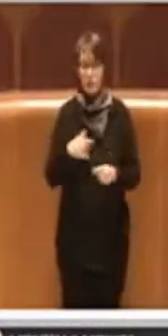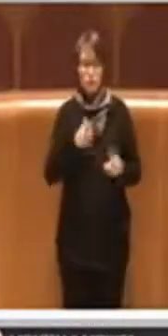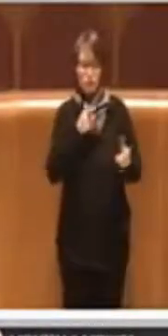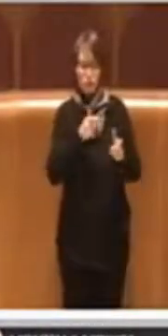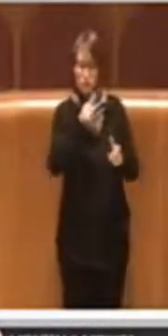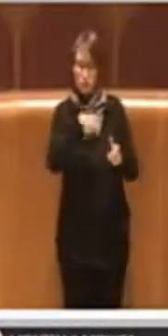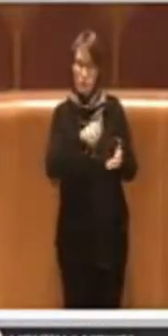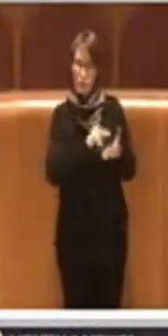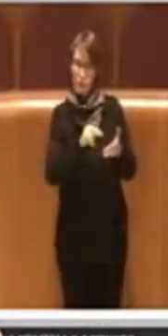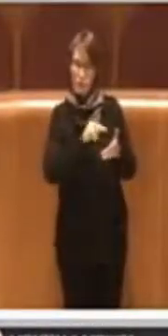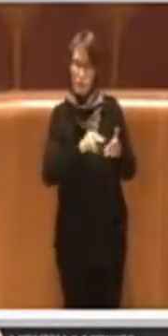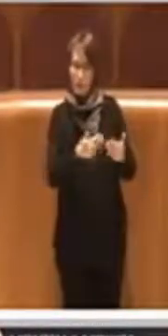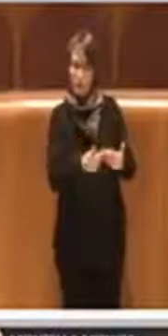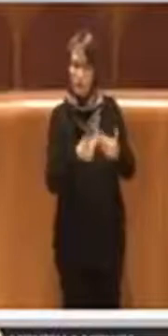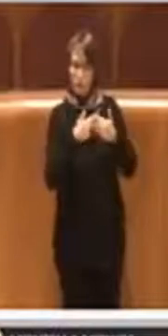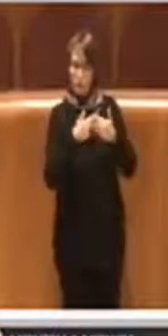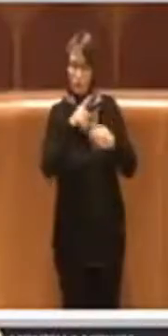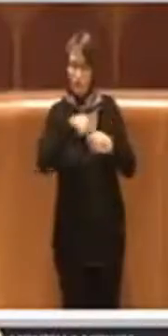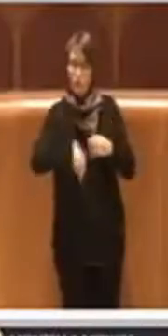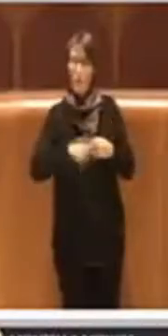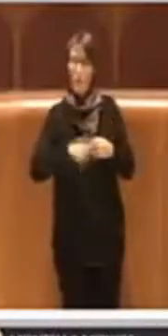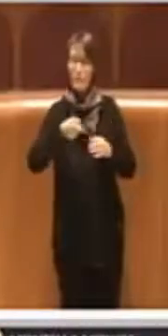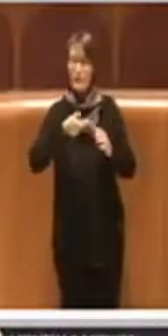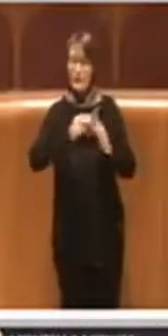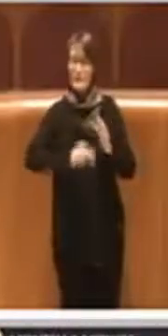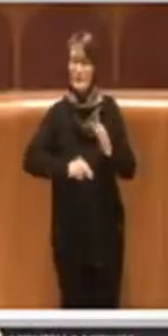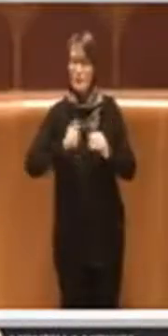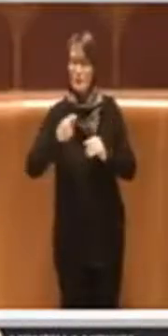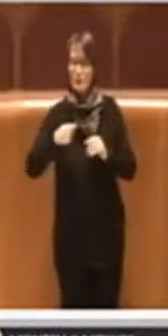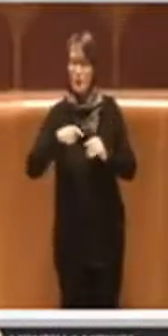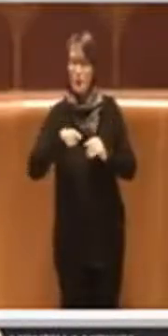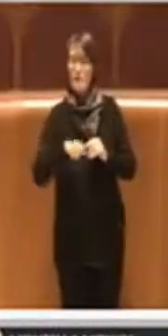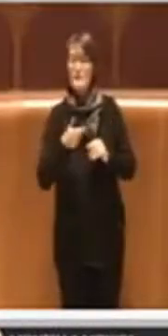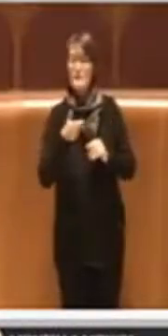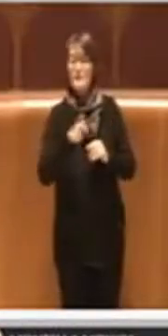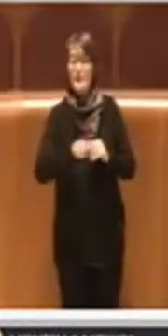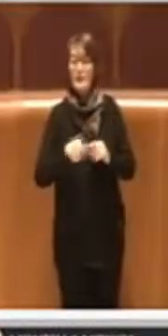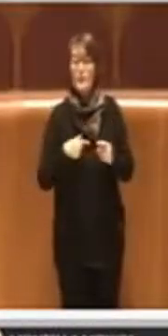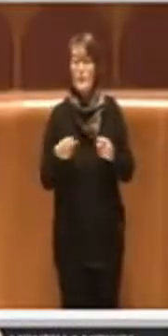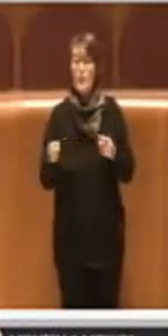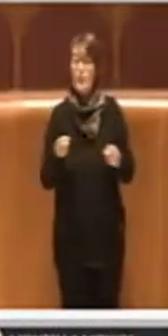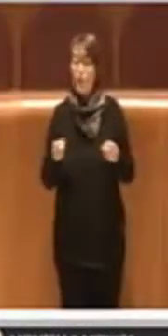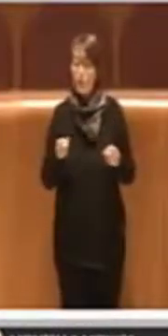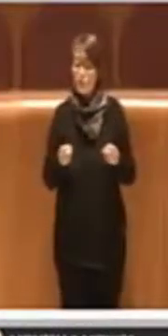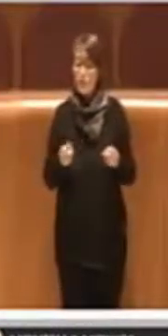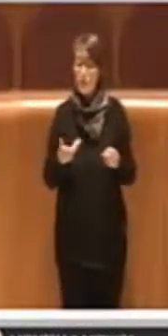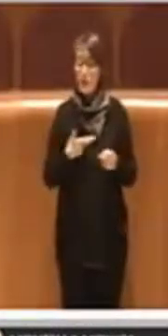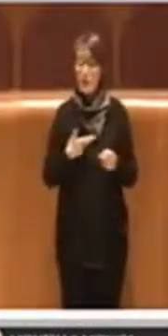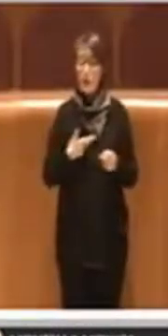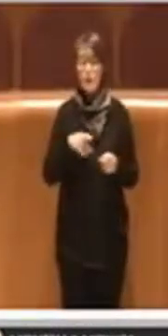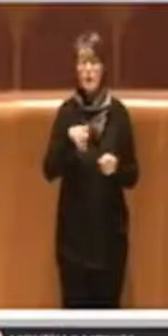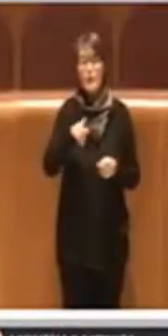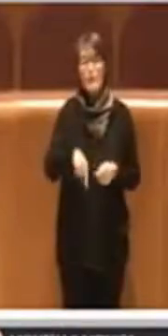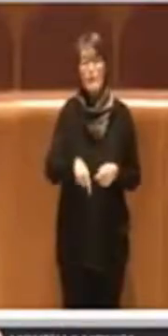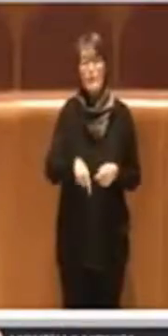aiutato appunto con le disposizioni presidenziali, perché in questo momento in cui abbiamo anche